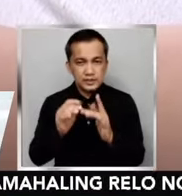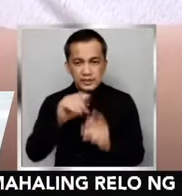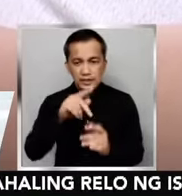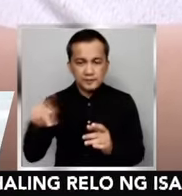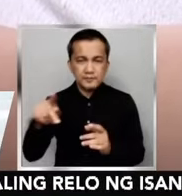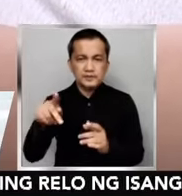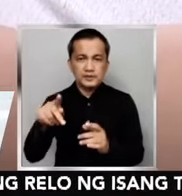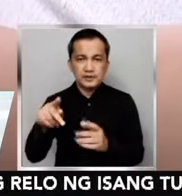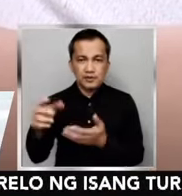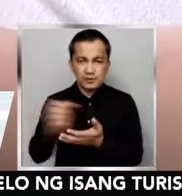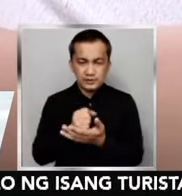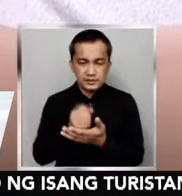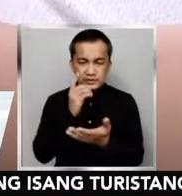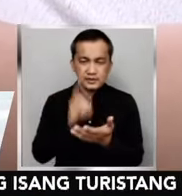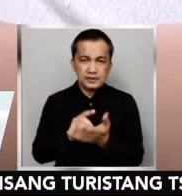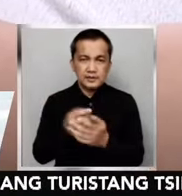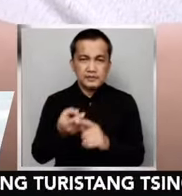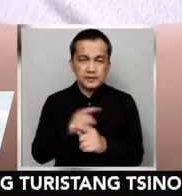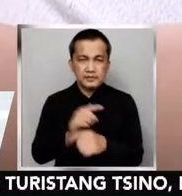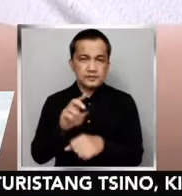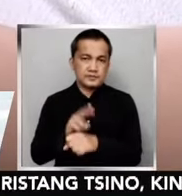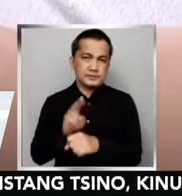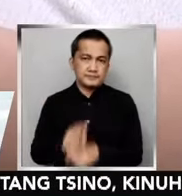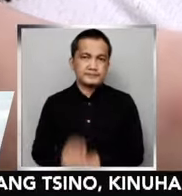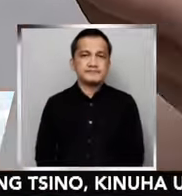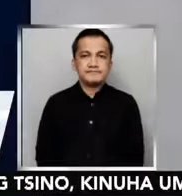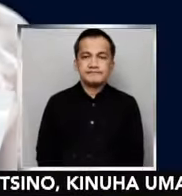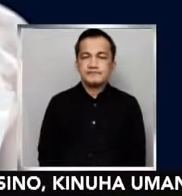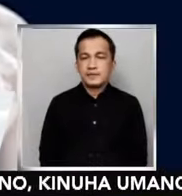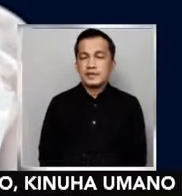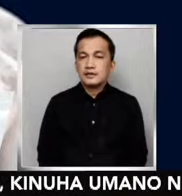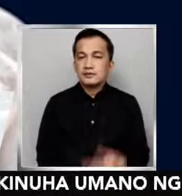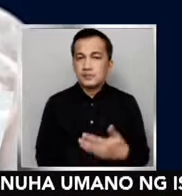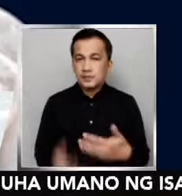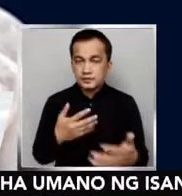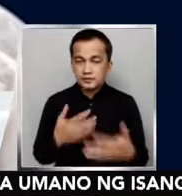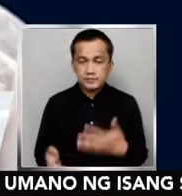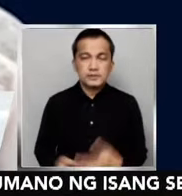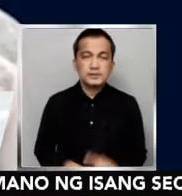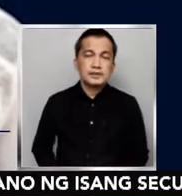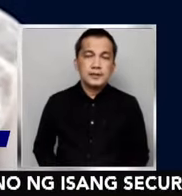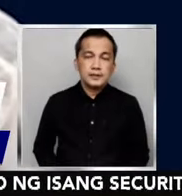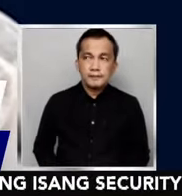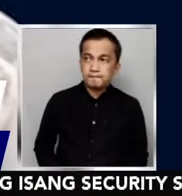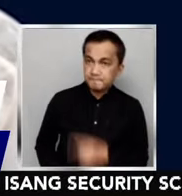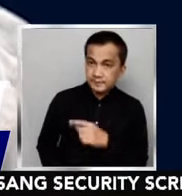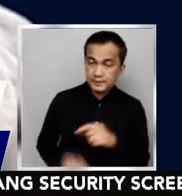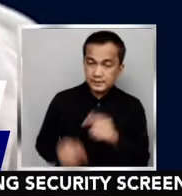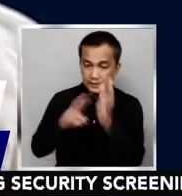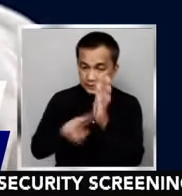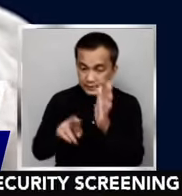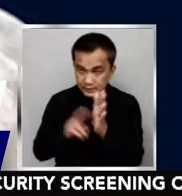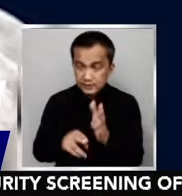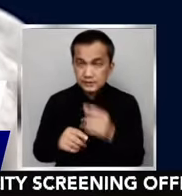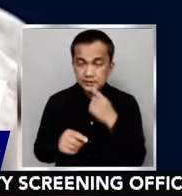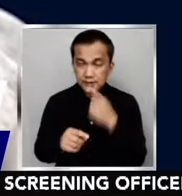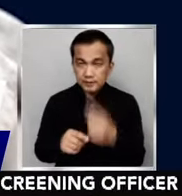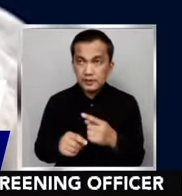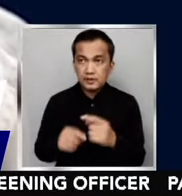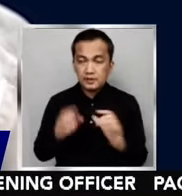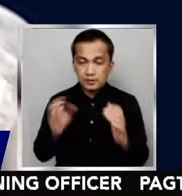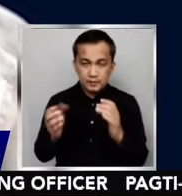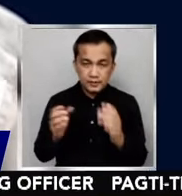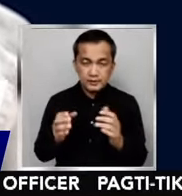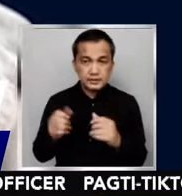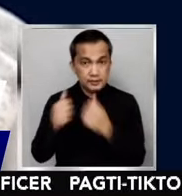data mula sa mga gumagamit nito gayon man mga ah researchers nga na nagsasabi na kumpara daw dito sa iba